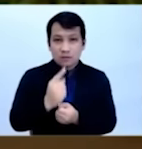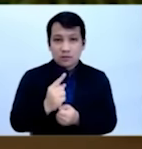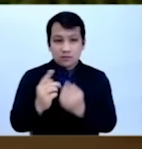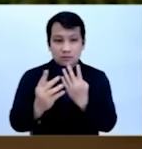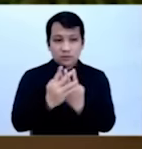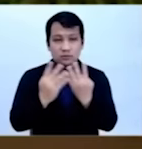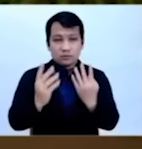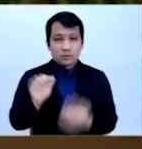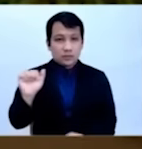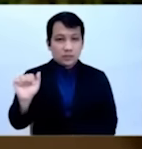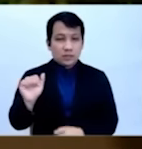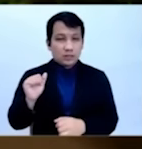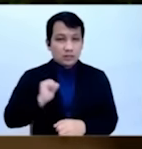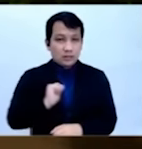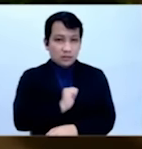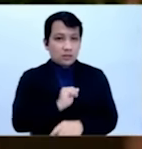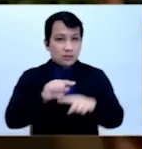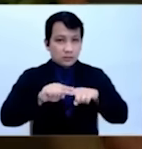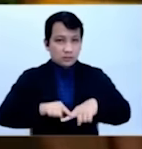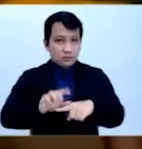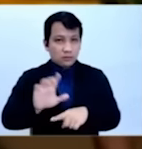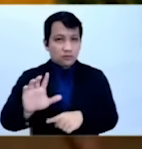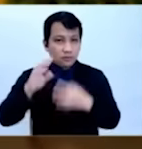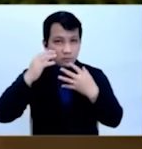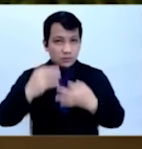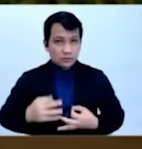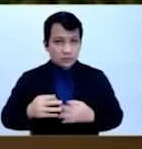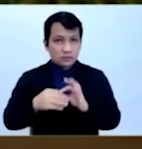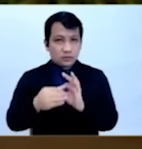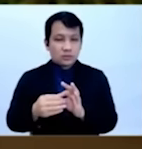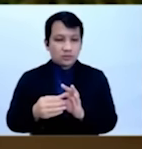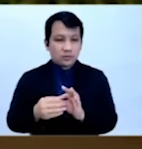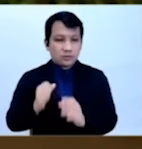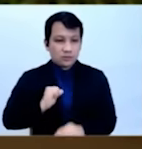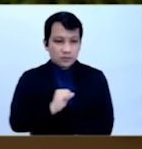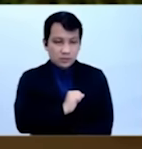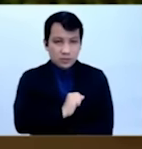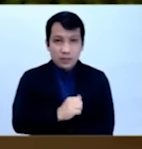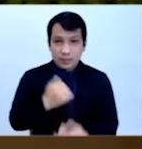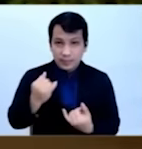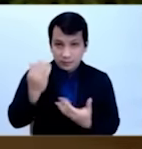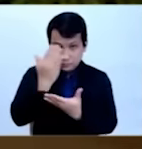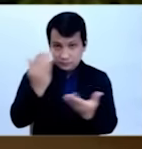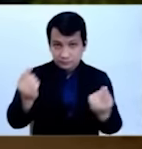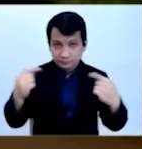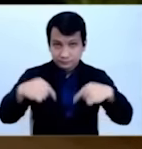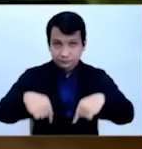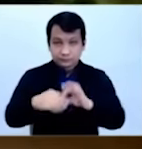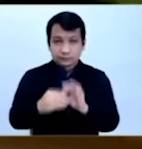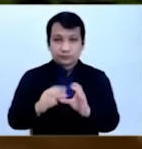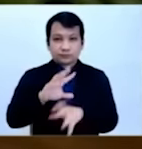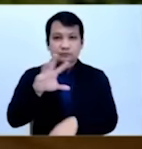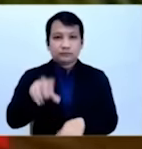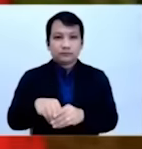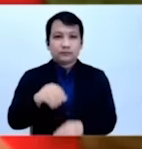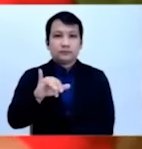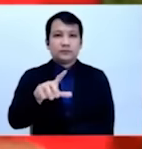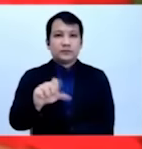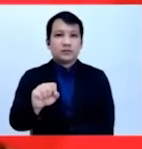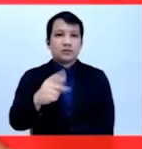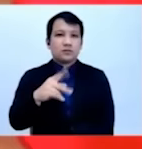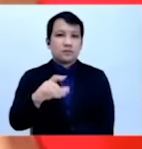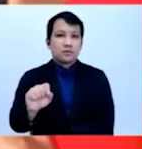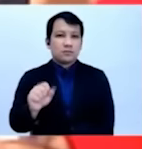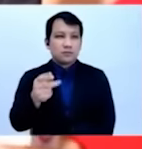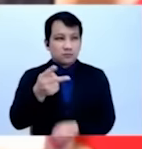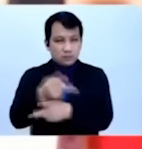Senado. Depende daw yan kung ano maging desisyon ng mga senador. Sa ngayon, nandito tayo mismo sa loob ng Sityo Kapihan at bantay sarado ng